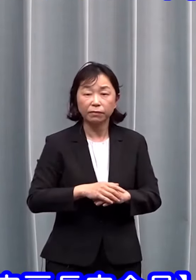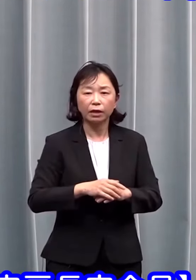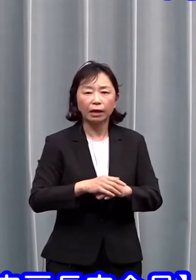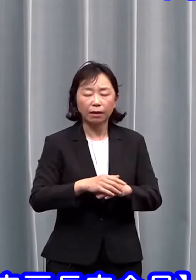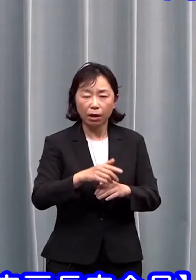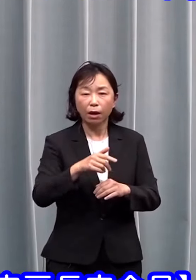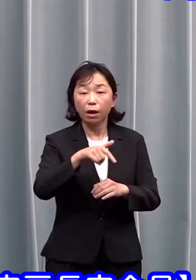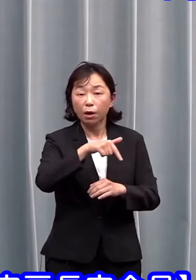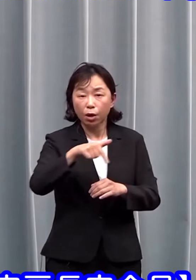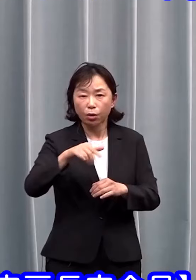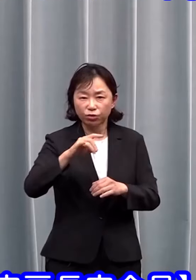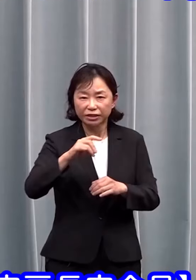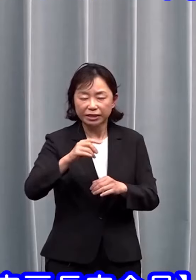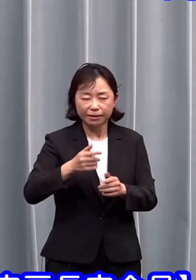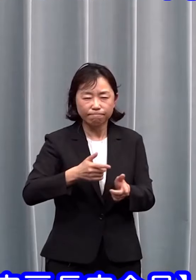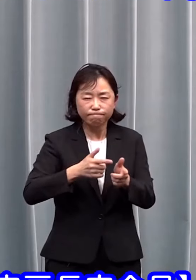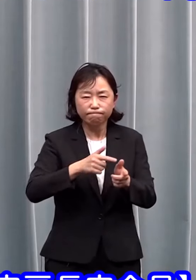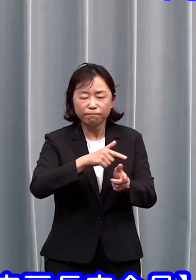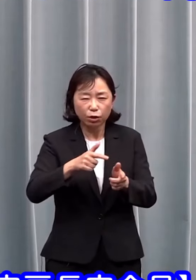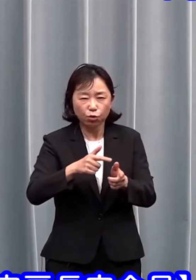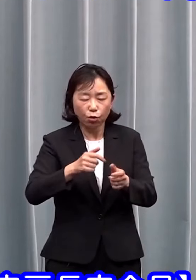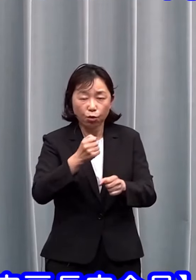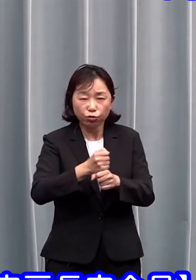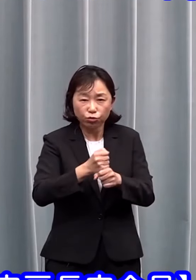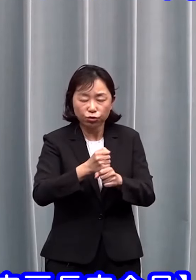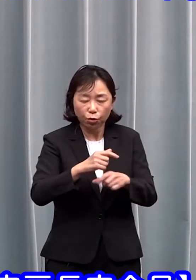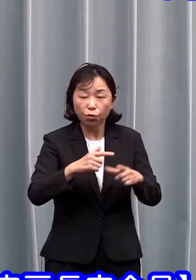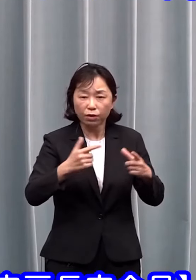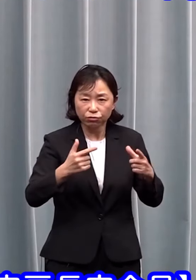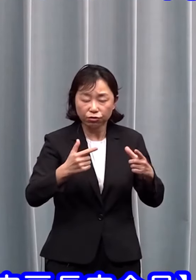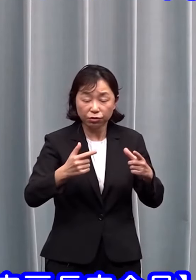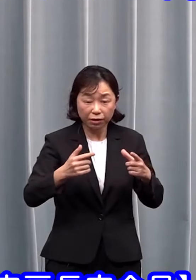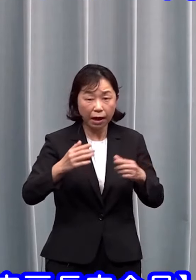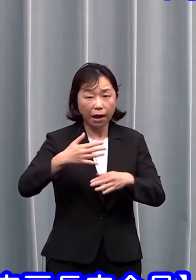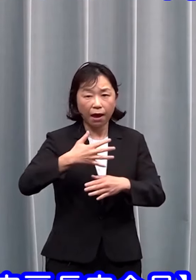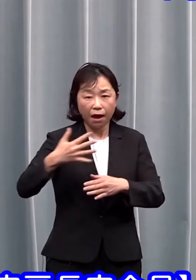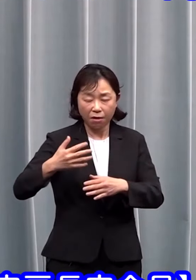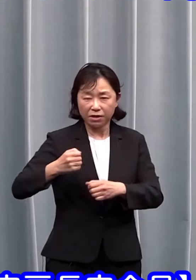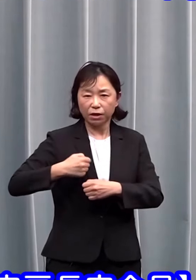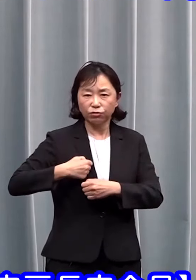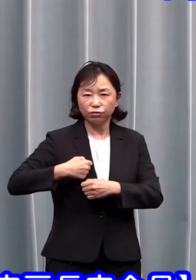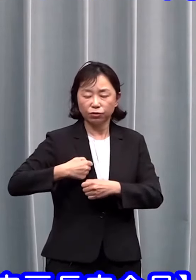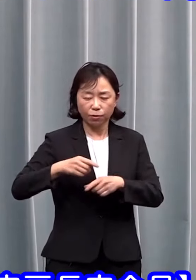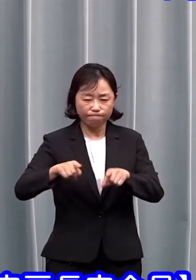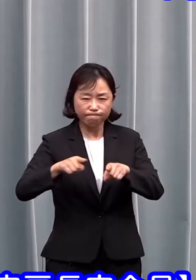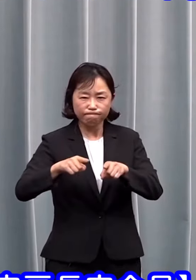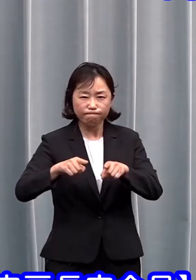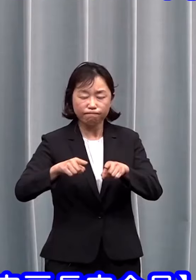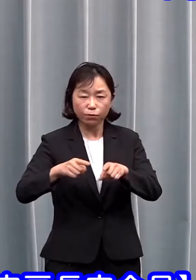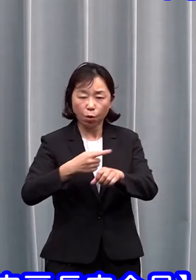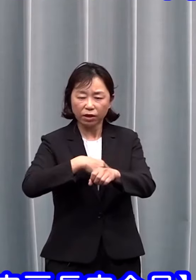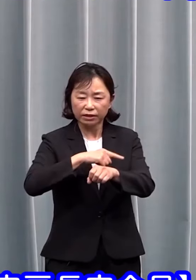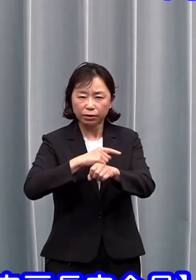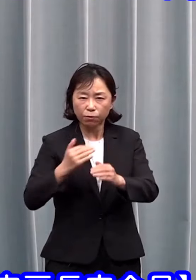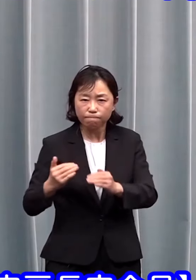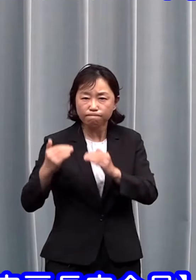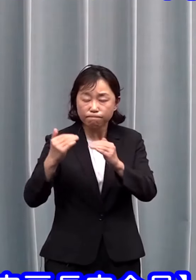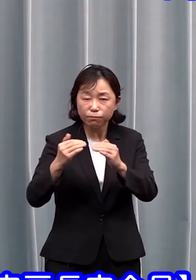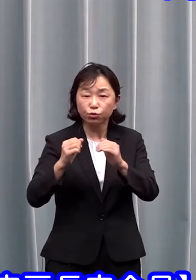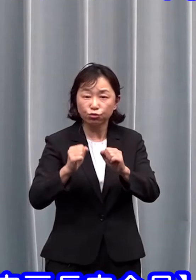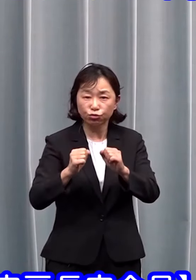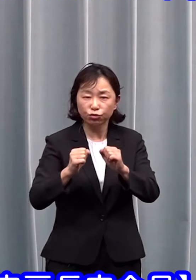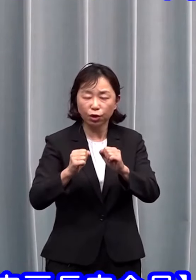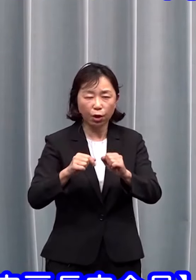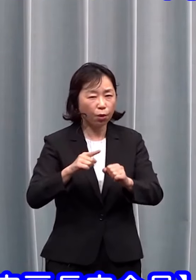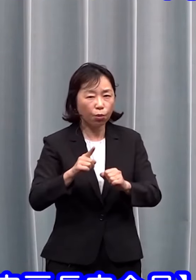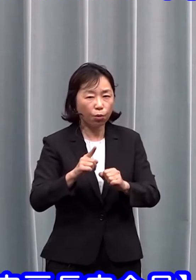産ということと、今回の在日米軍の司令機能を強化させる、より強く米軍の指揮下のもとに自衛隊を置いていくという、そういう理解でよ